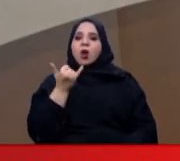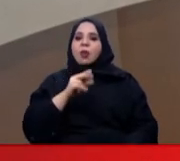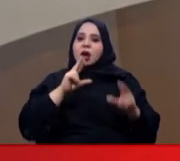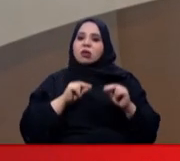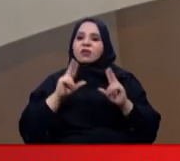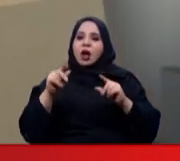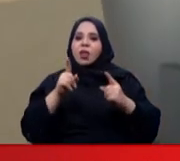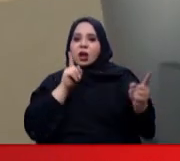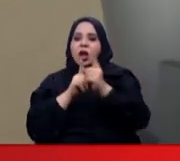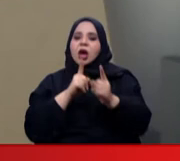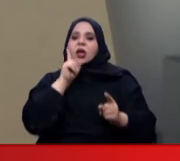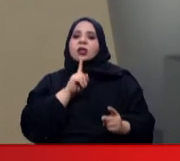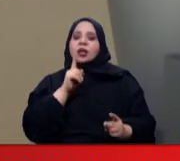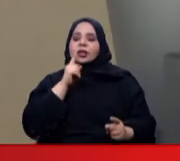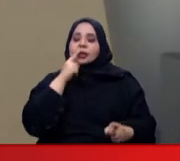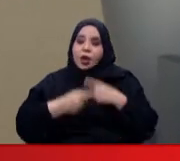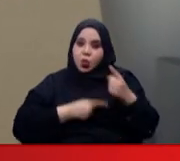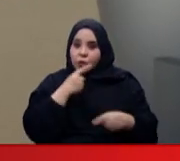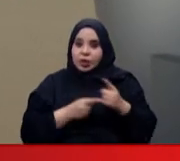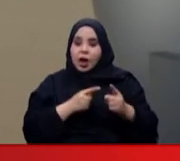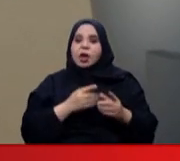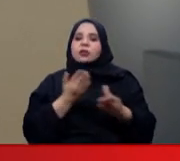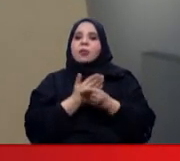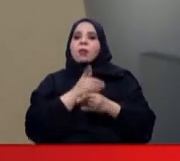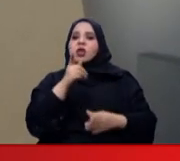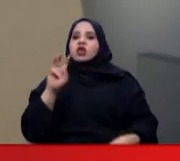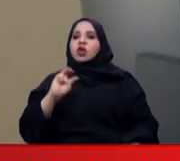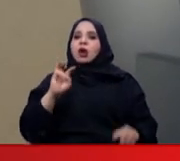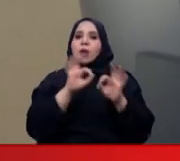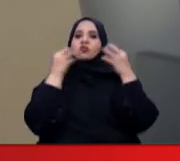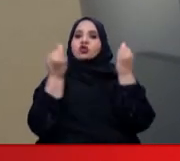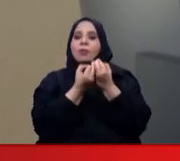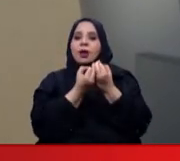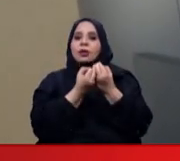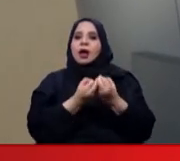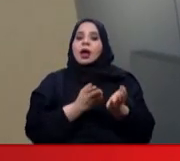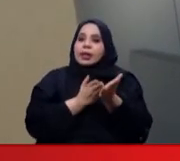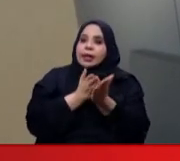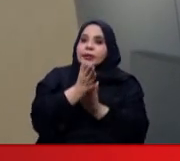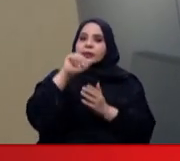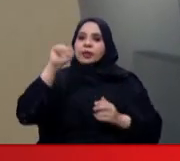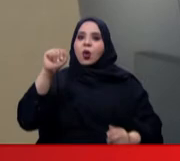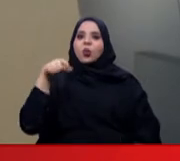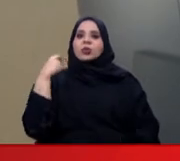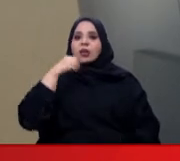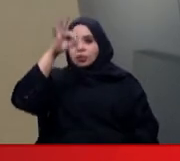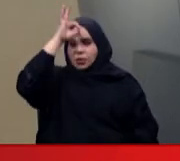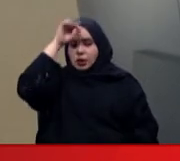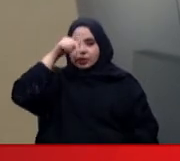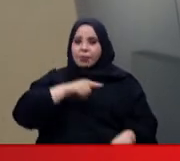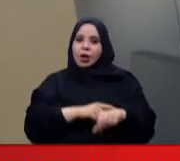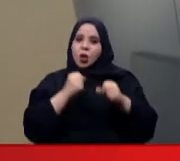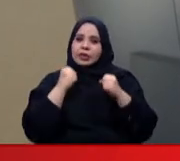اللقاء سنويا من منطلق الشراكة المجتمعية التي اختطتها وزارة الداخلية، لكن الظروف الاستثنائية التي